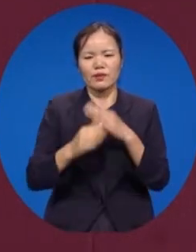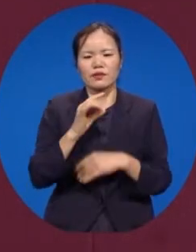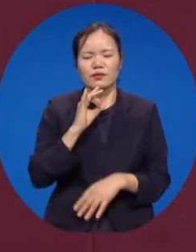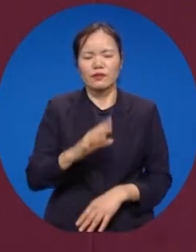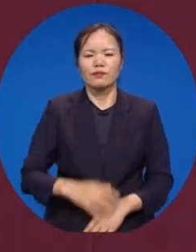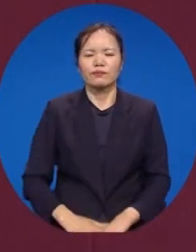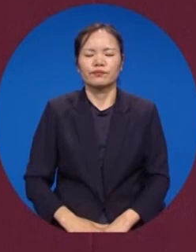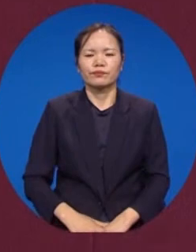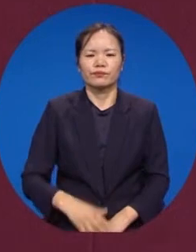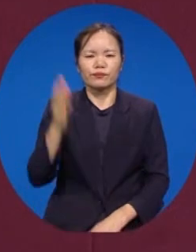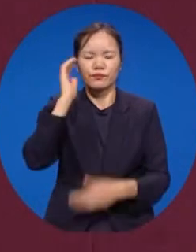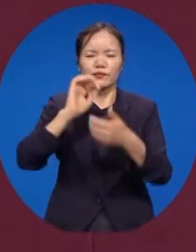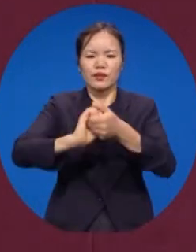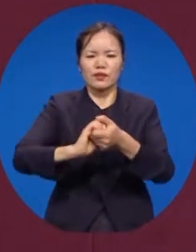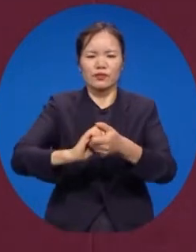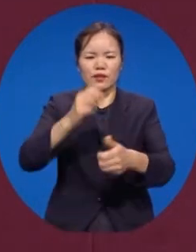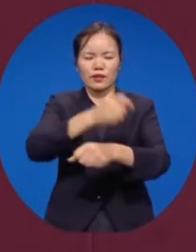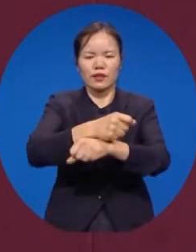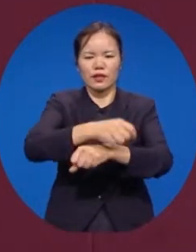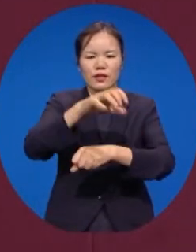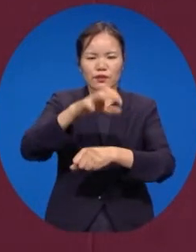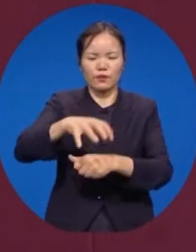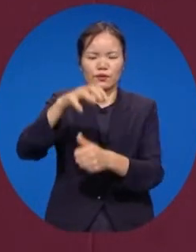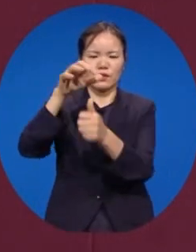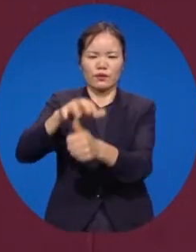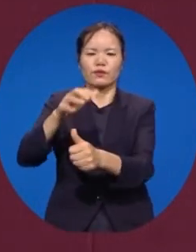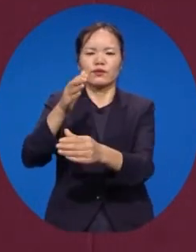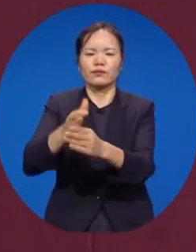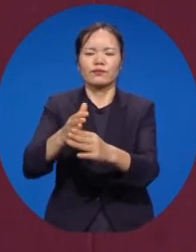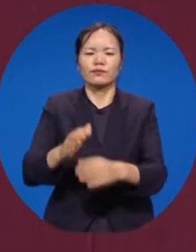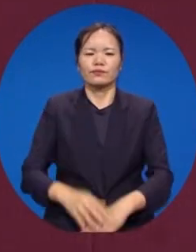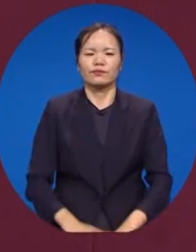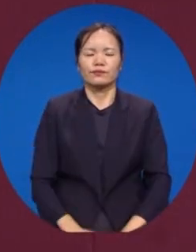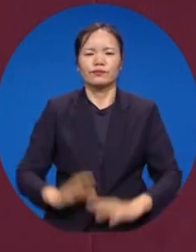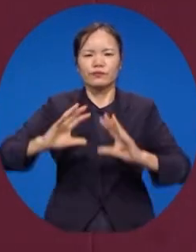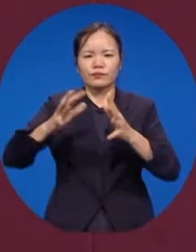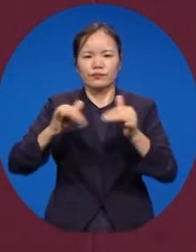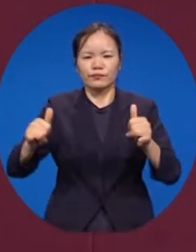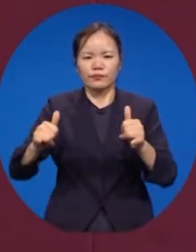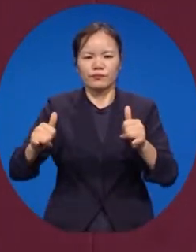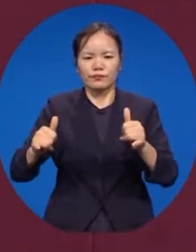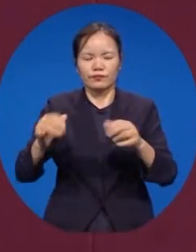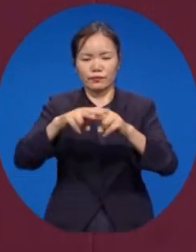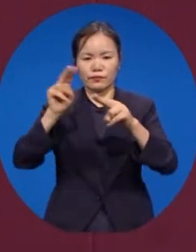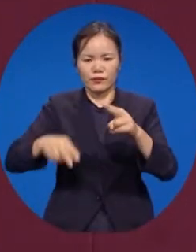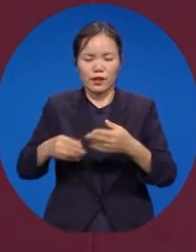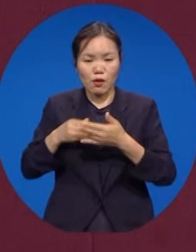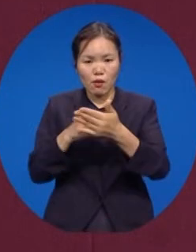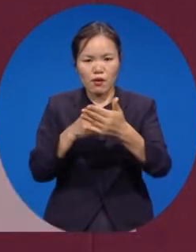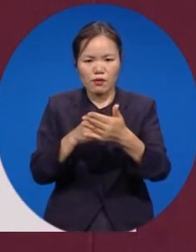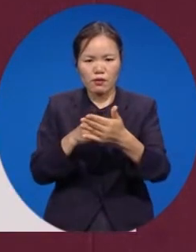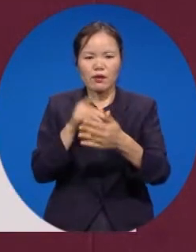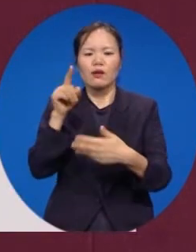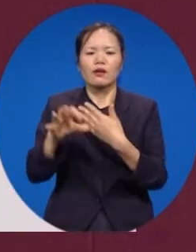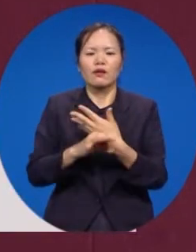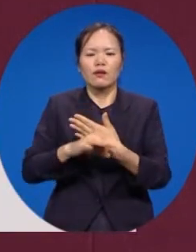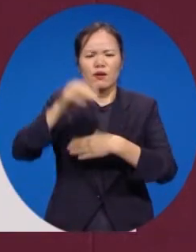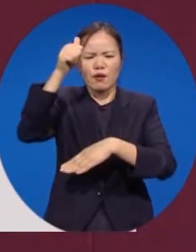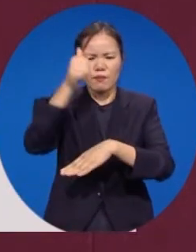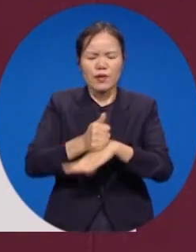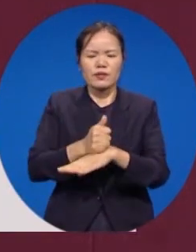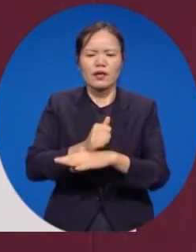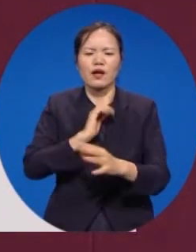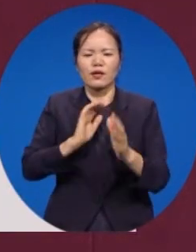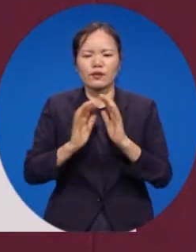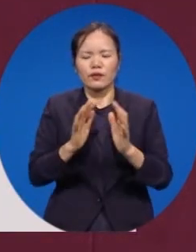대통령께서는 청와대 집무실과 관저에 고립되어 있습니다. 국민이 퇴진을 요구한다면 끝장 토론이라도 하겠다고